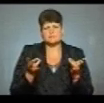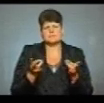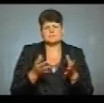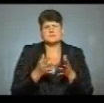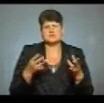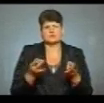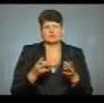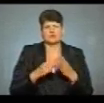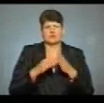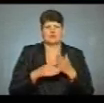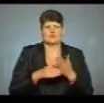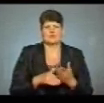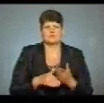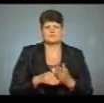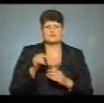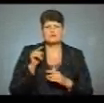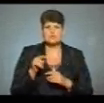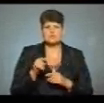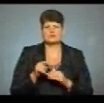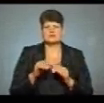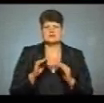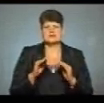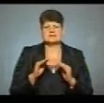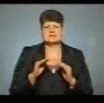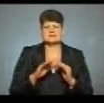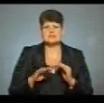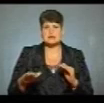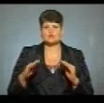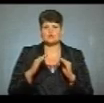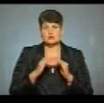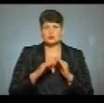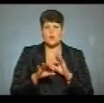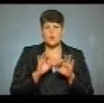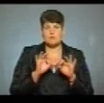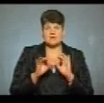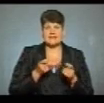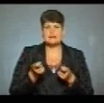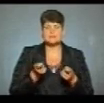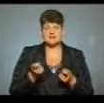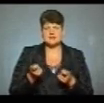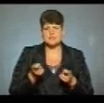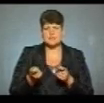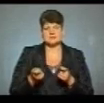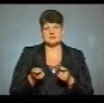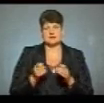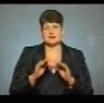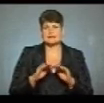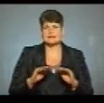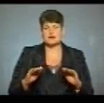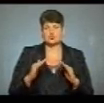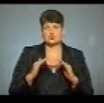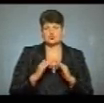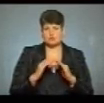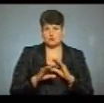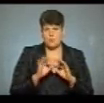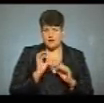допомоги. З тої самого дитячого будинку, там обирали адміністрація самого дитячого будинку, вони